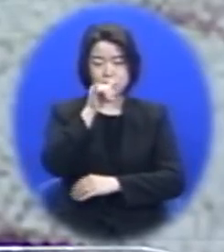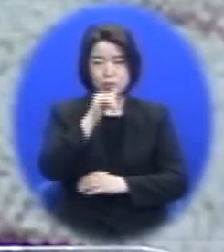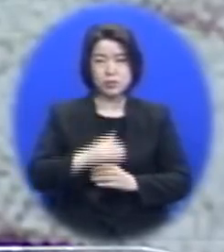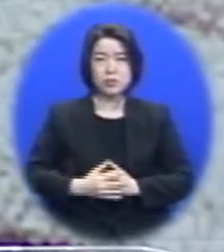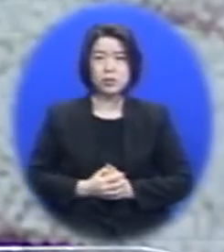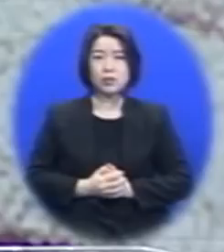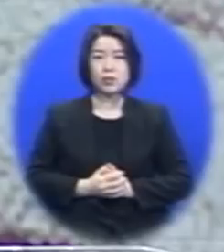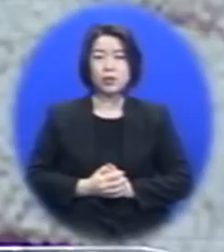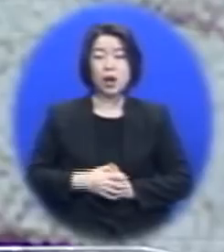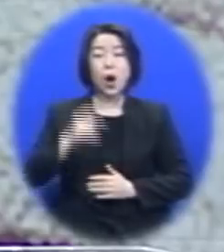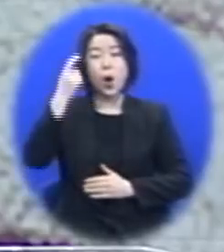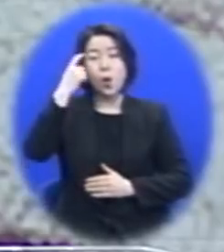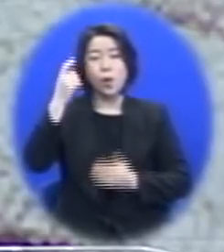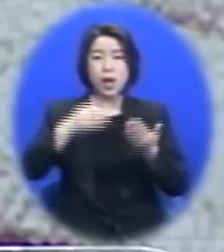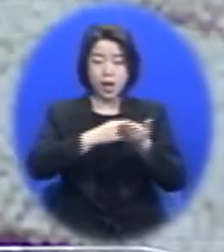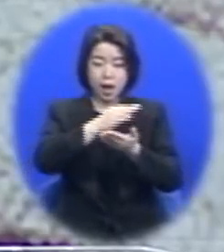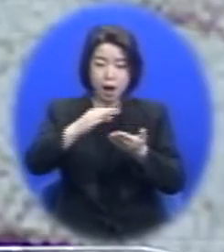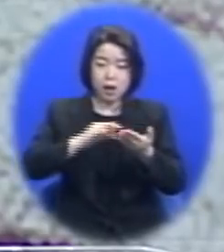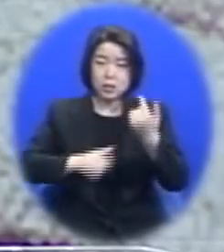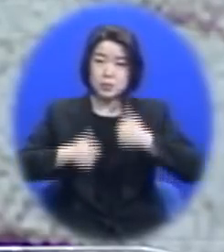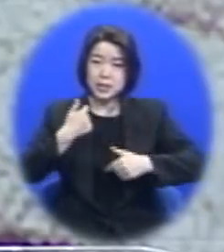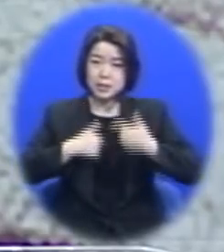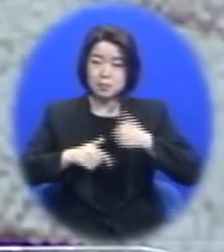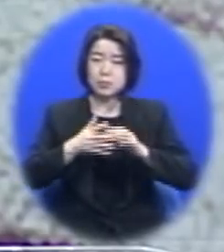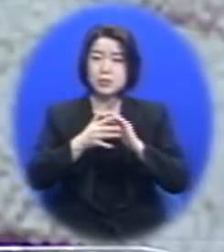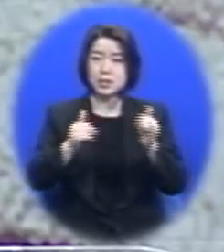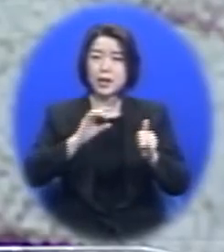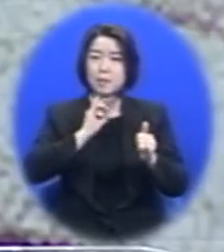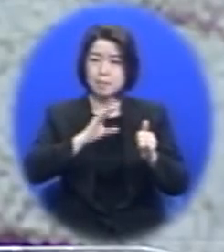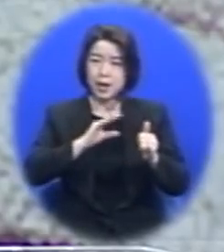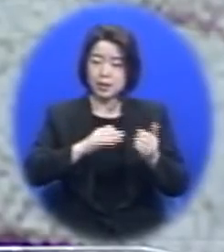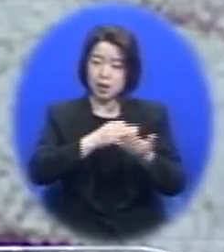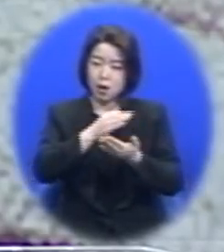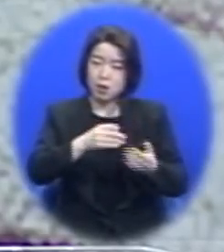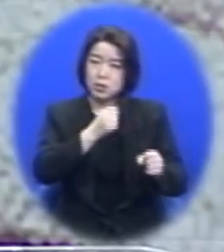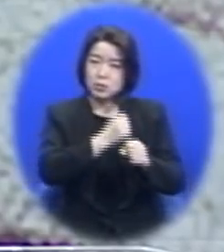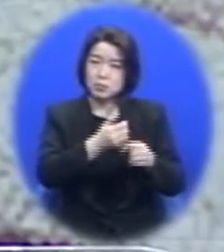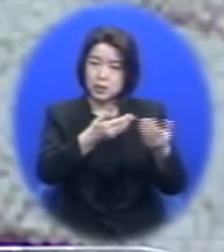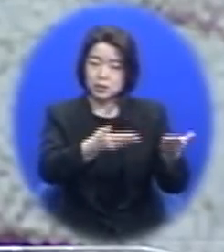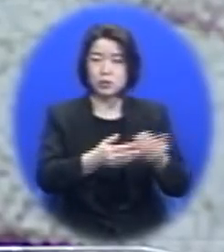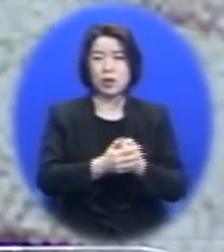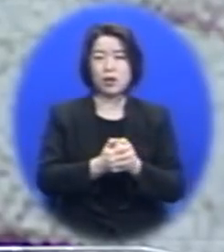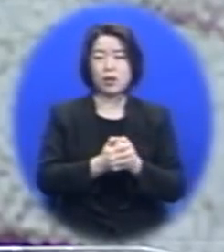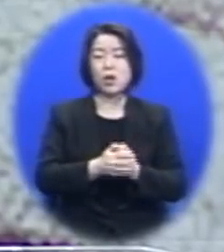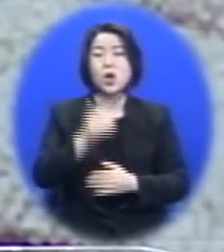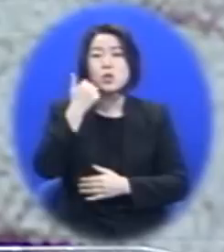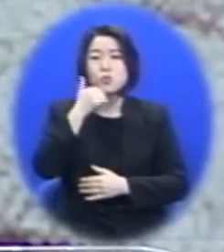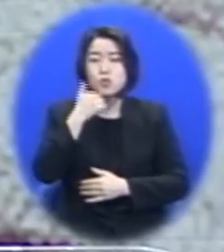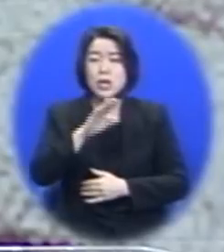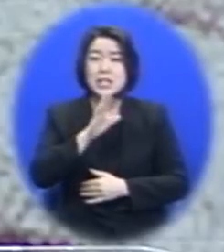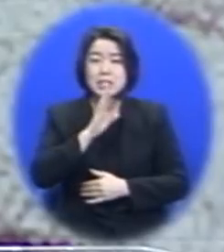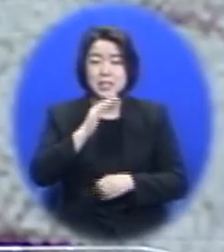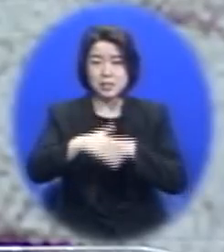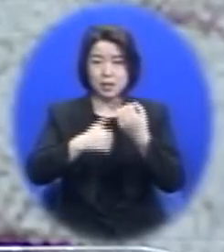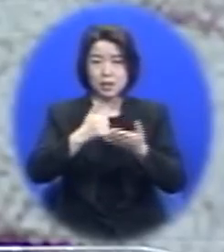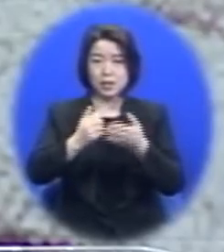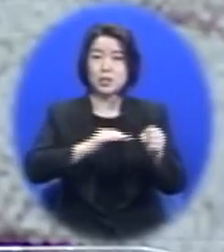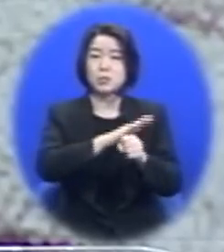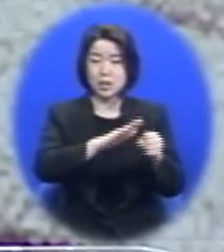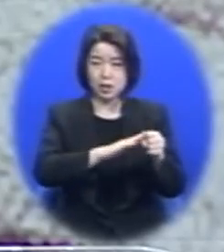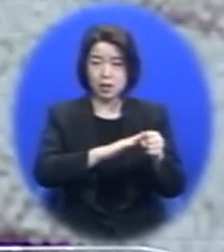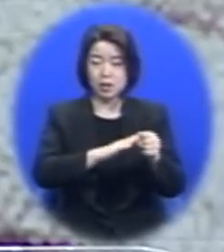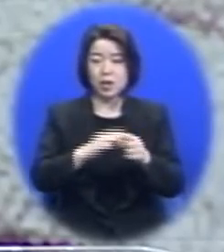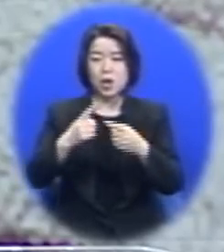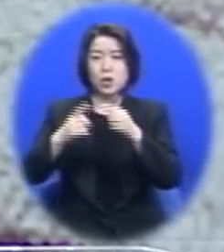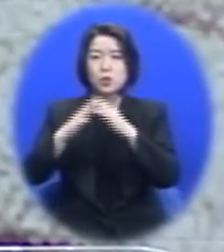왜 헌금이 기쁜 사람만 엉금 하 게 하 셨 누가 하나님을 정말 사랑하는지 누가 교회를 정말